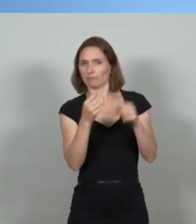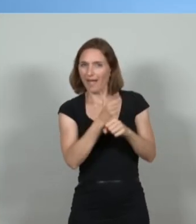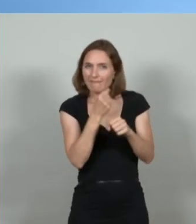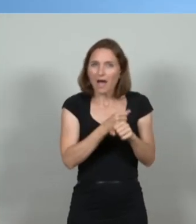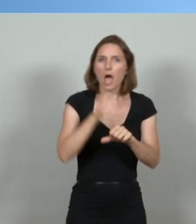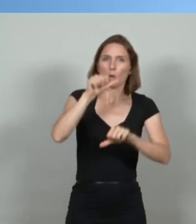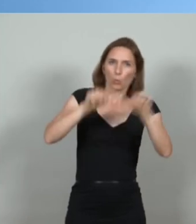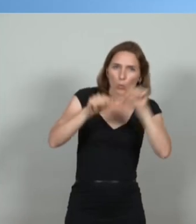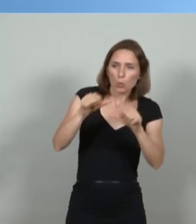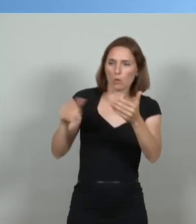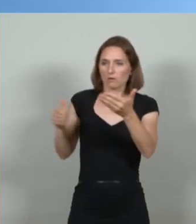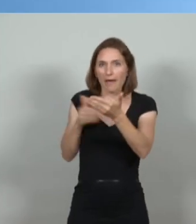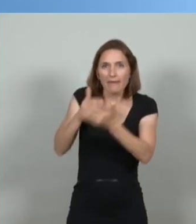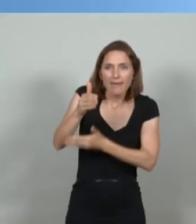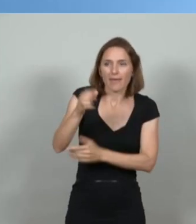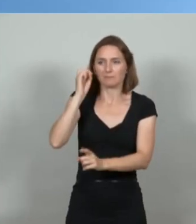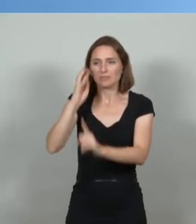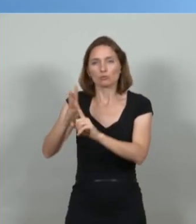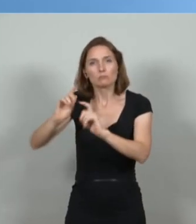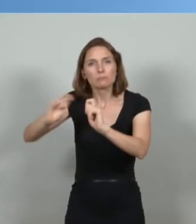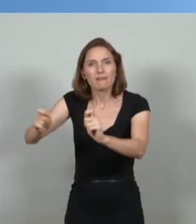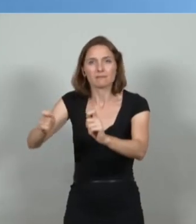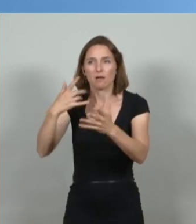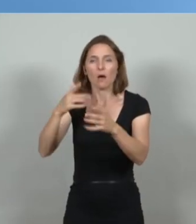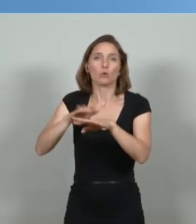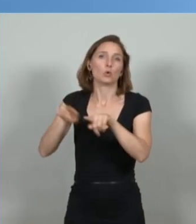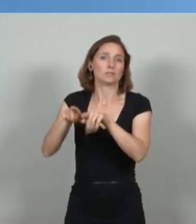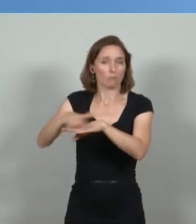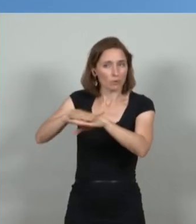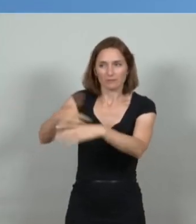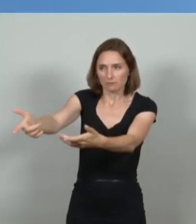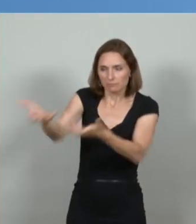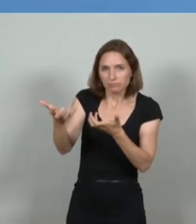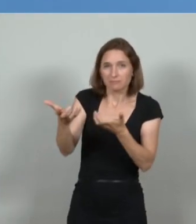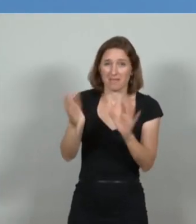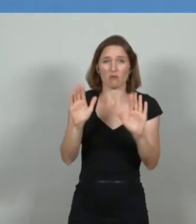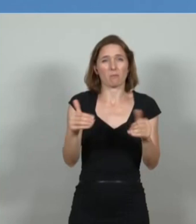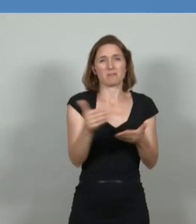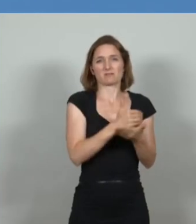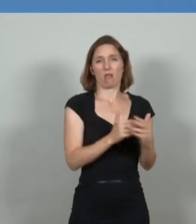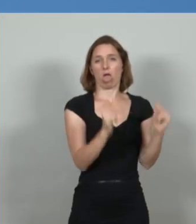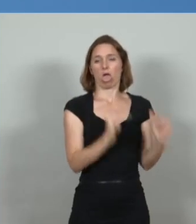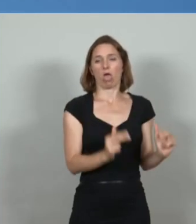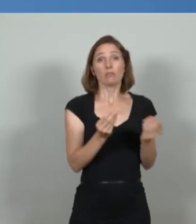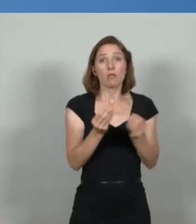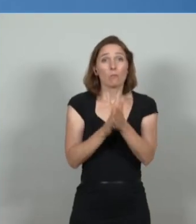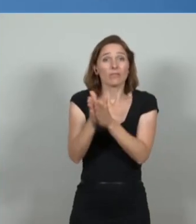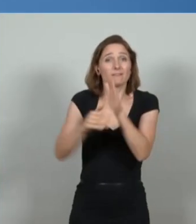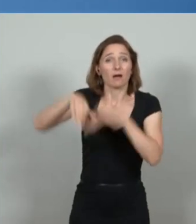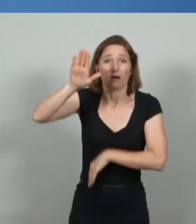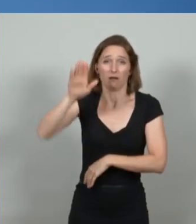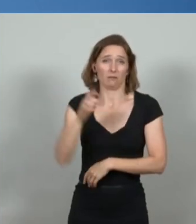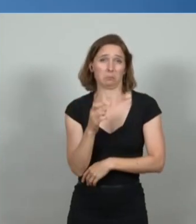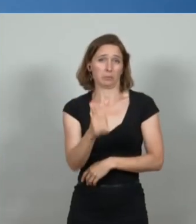déroulement de carrière mission sa faiblesse en reste la cause principale avec un taux d'inflation d'environ 6%